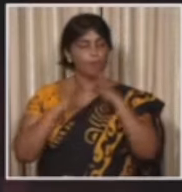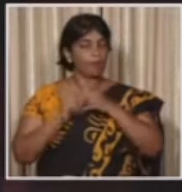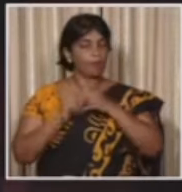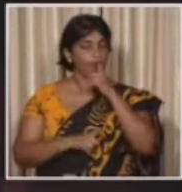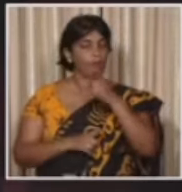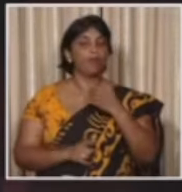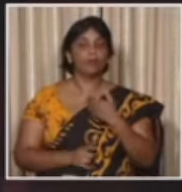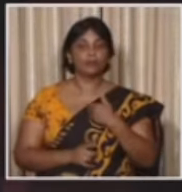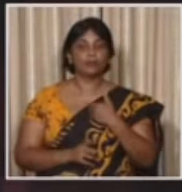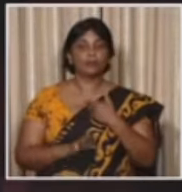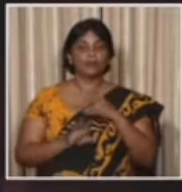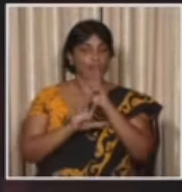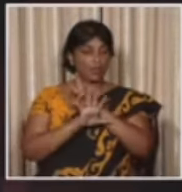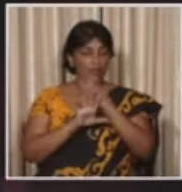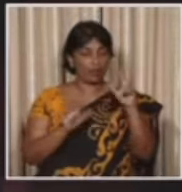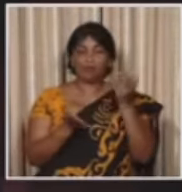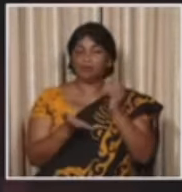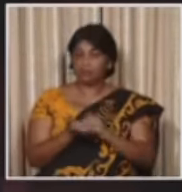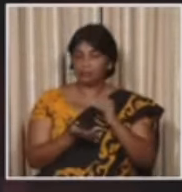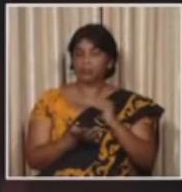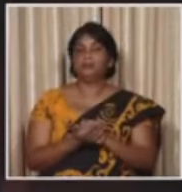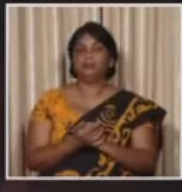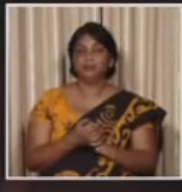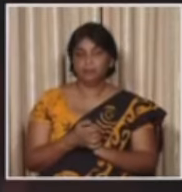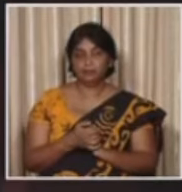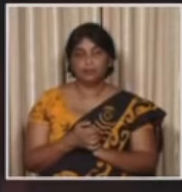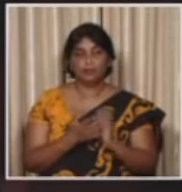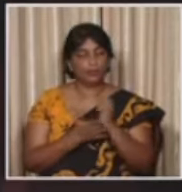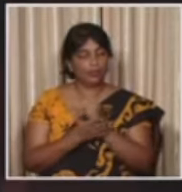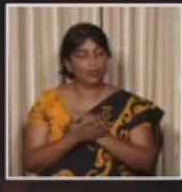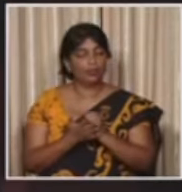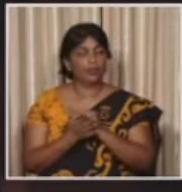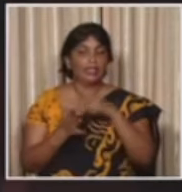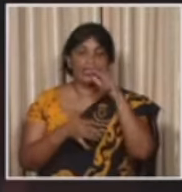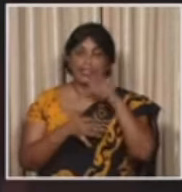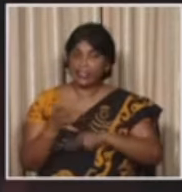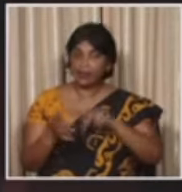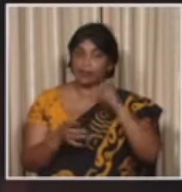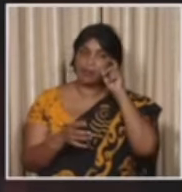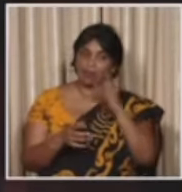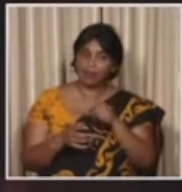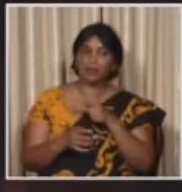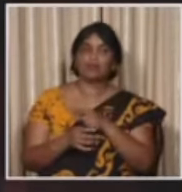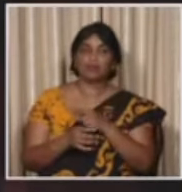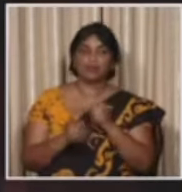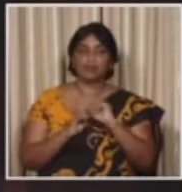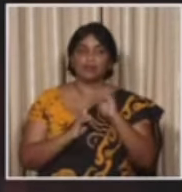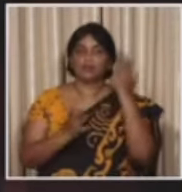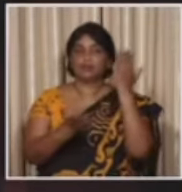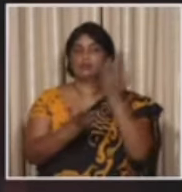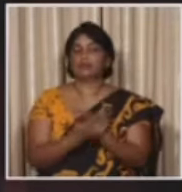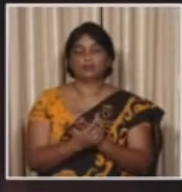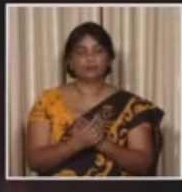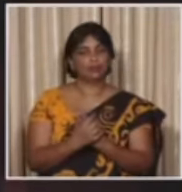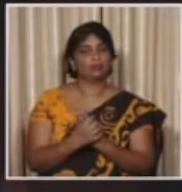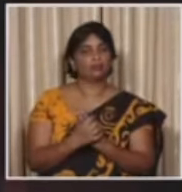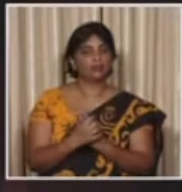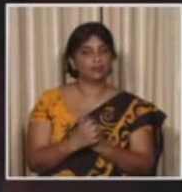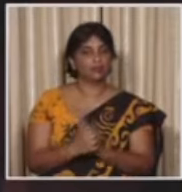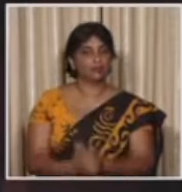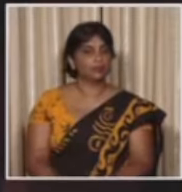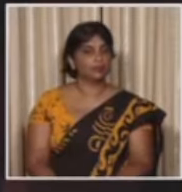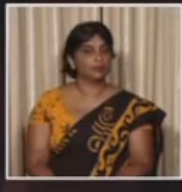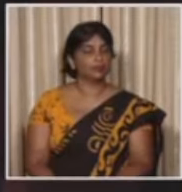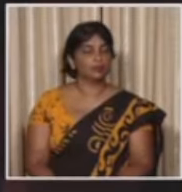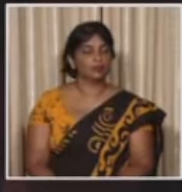කතා කරපු 18 වෙනි වතාවල් පිළිබඳව හැමෝටම කියවා බලා ගන්නට මම හැන්සාර්ගත කරනවා, සභාගත කරනවා